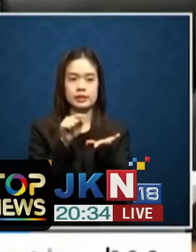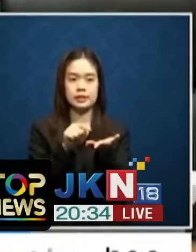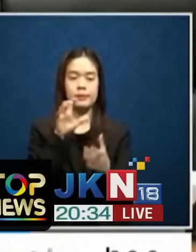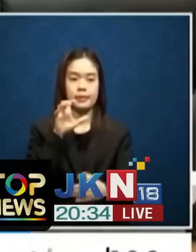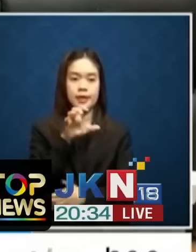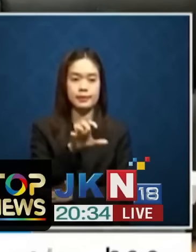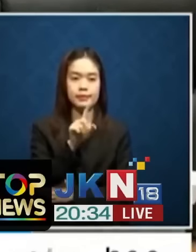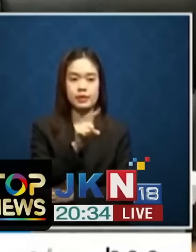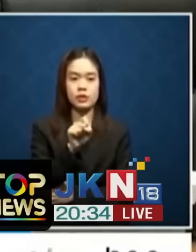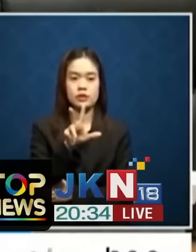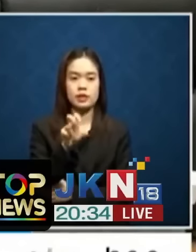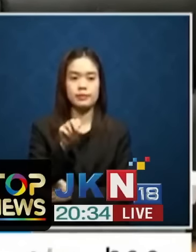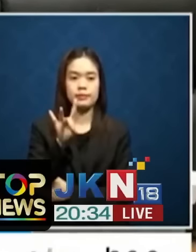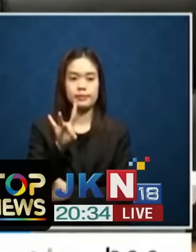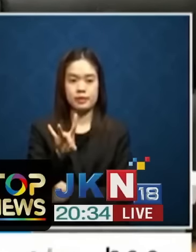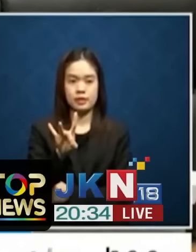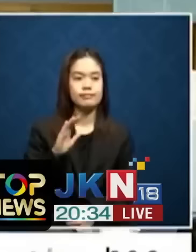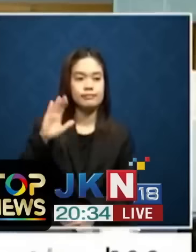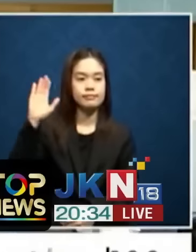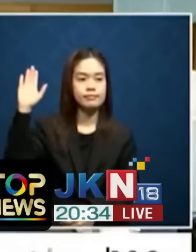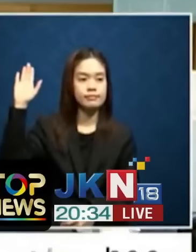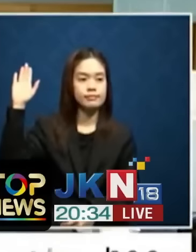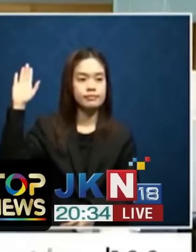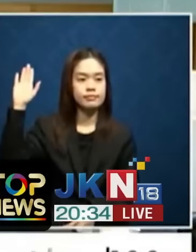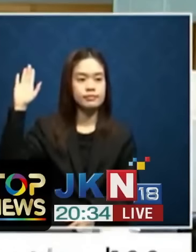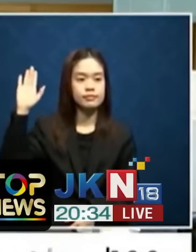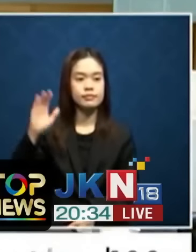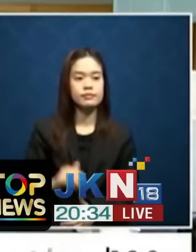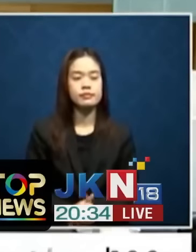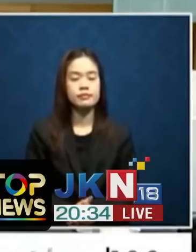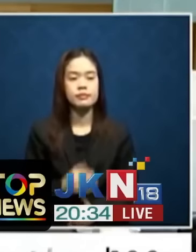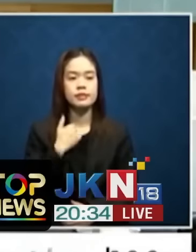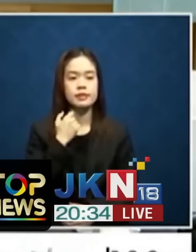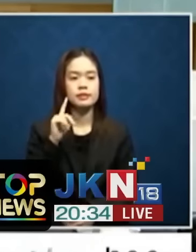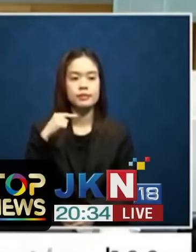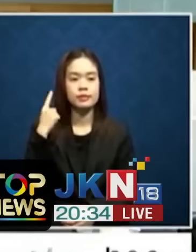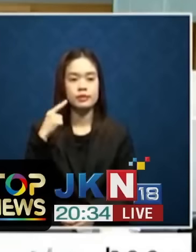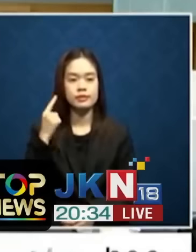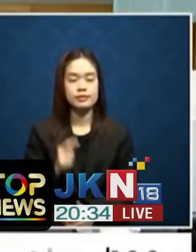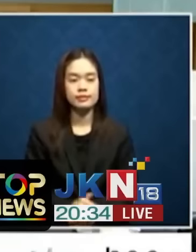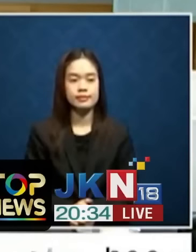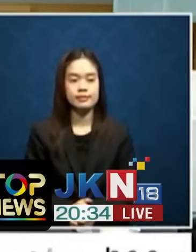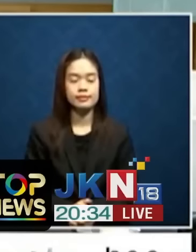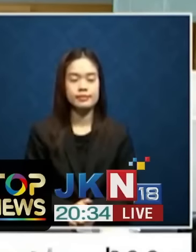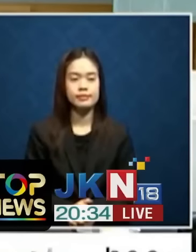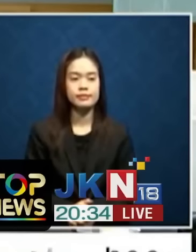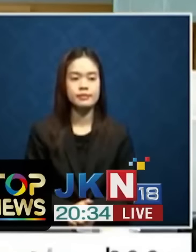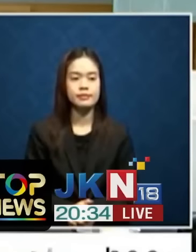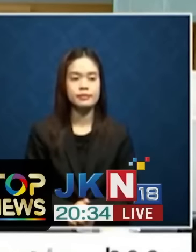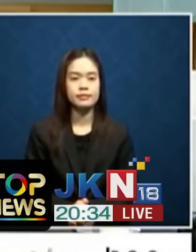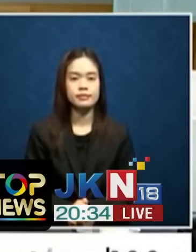ไวรัล ครับ นะครับเมื่อมีสมาชิกวุฒิสภามาจากแม่ค้าขายห